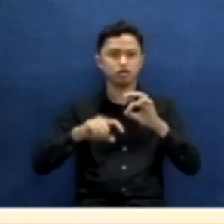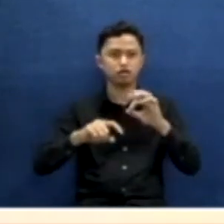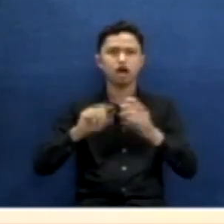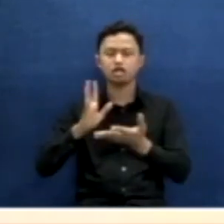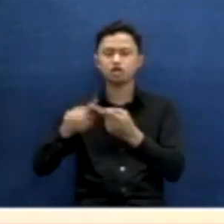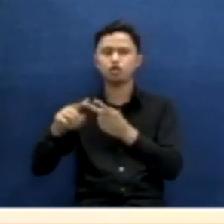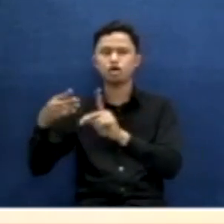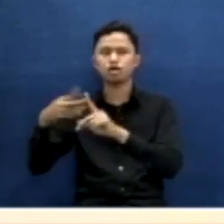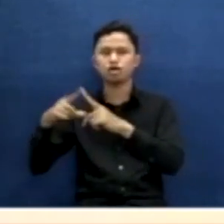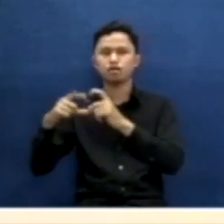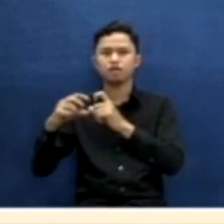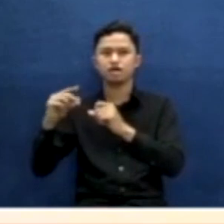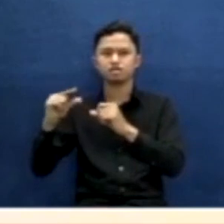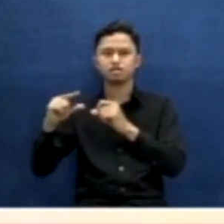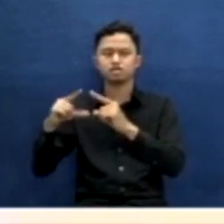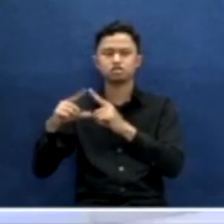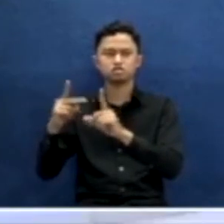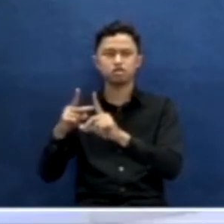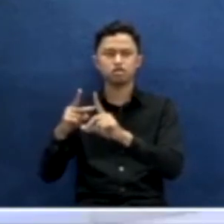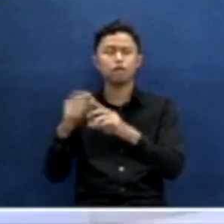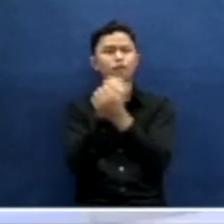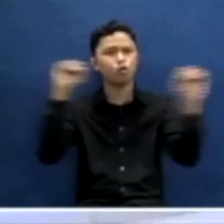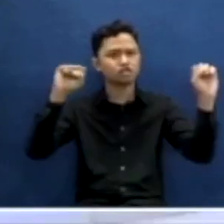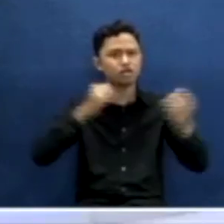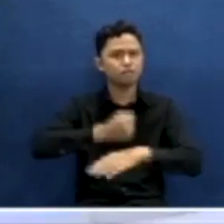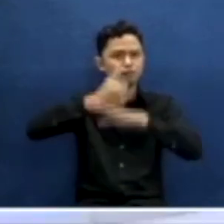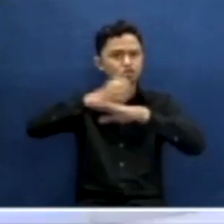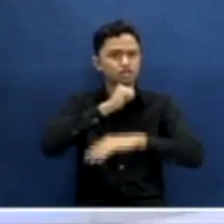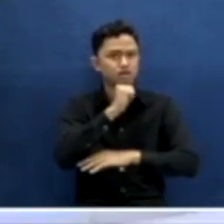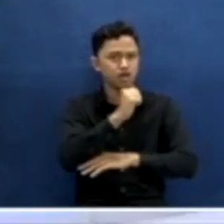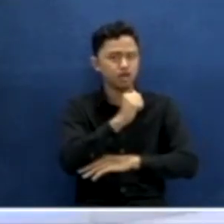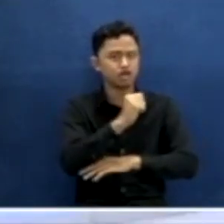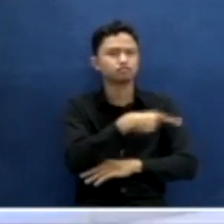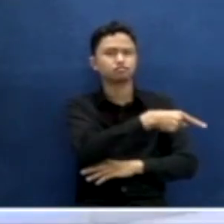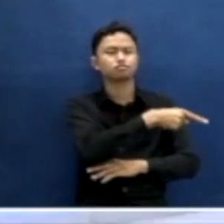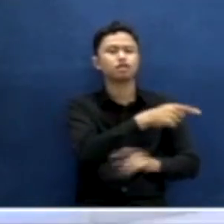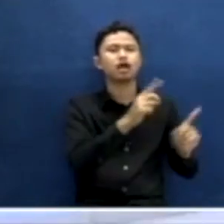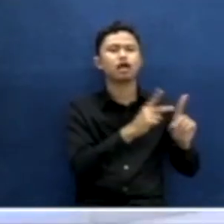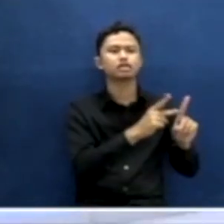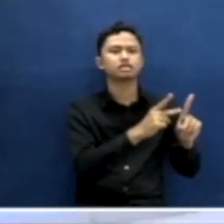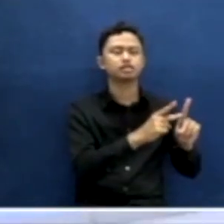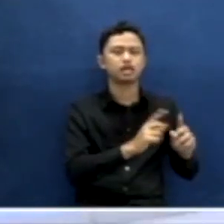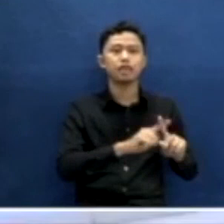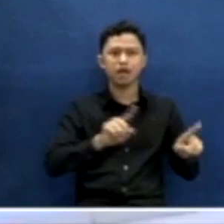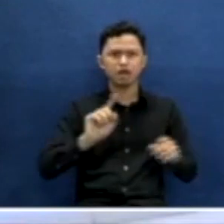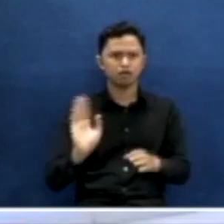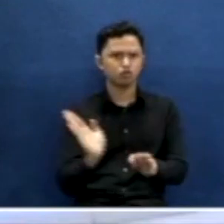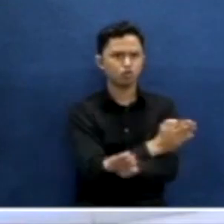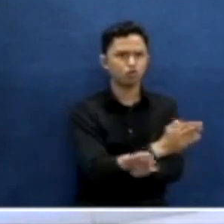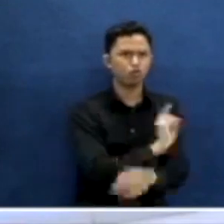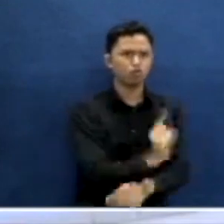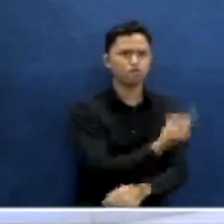Kufa.Kemudian ,salahsatudiantaranyadikuasaiolehHajz binYusuf.Namun,rakyatIrakpada masaawal,abadpertama